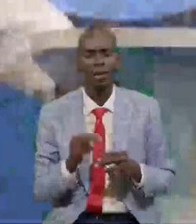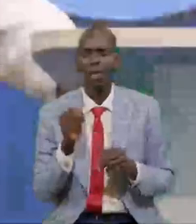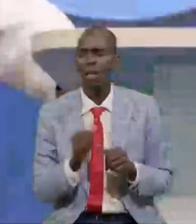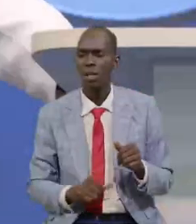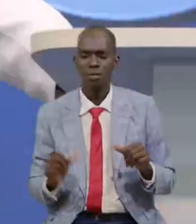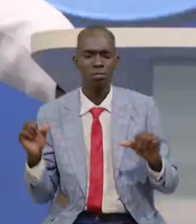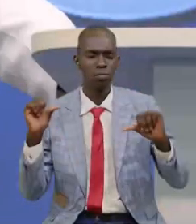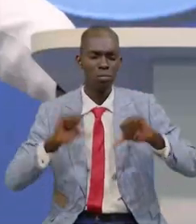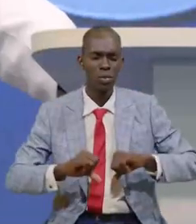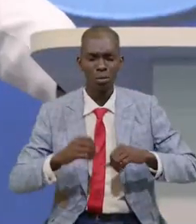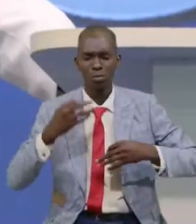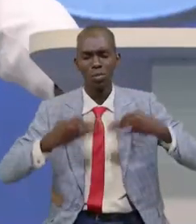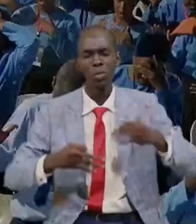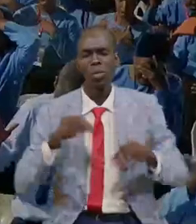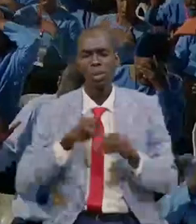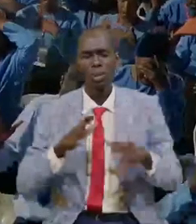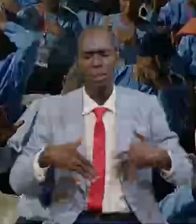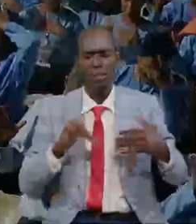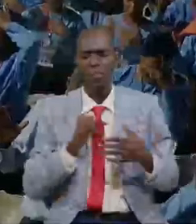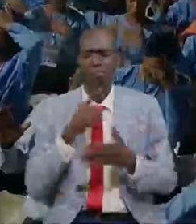Toute condamnation, je l'annule.